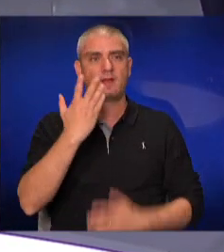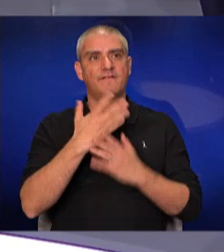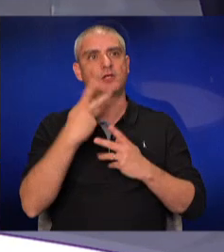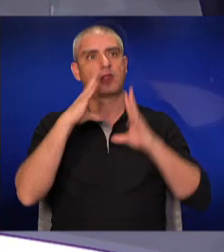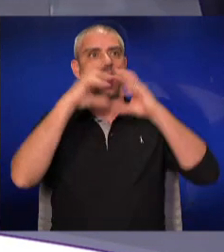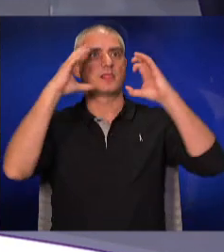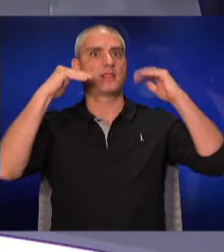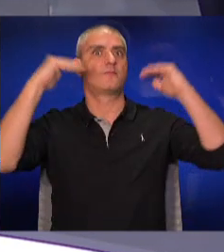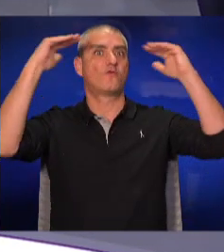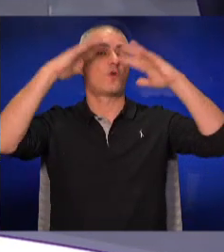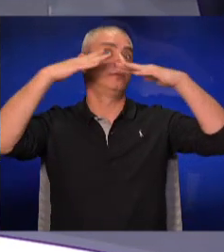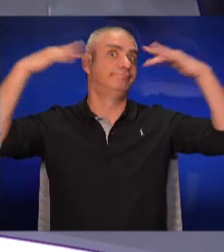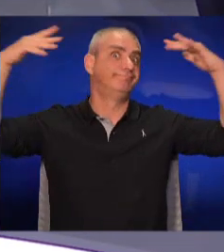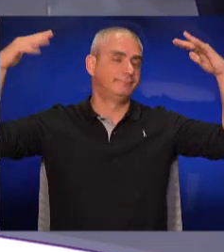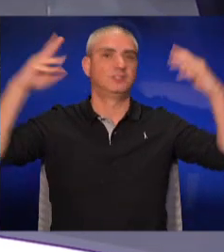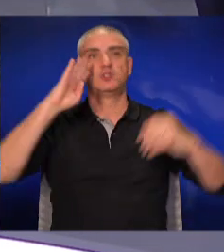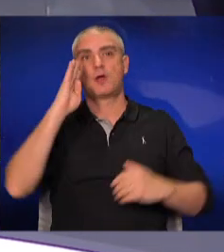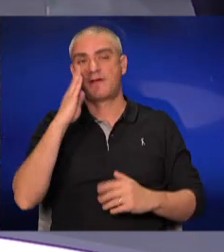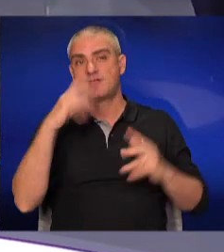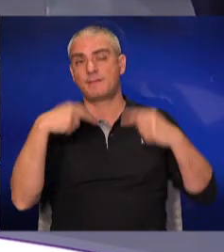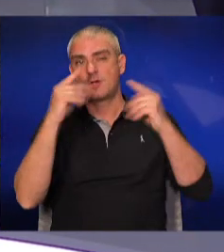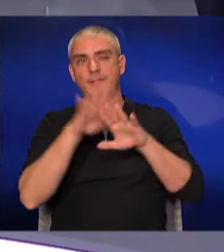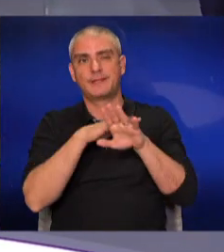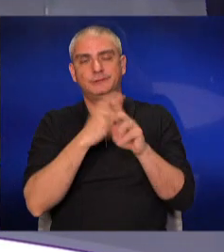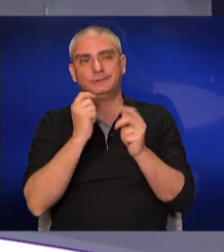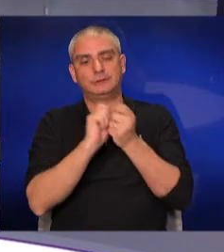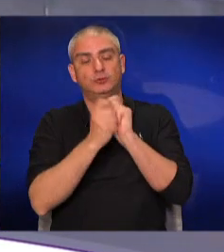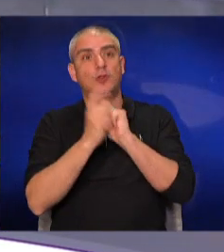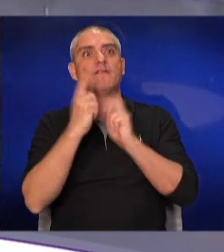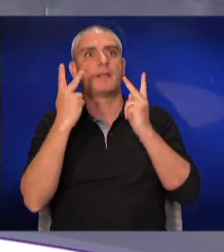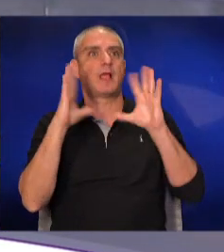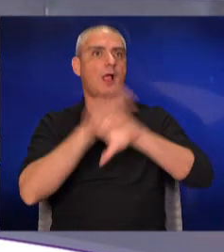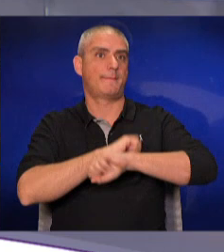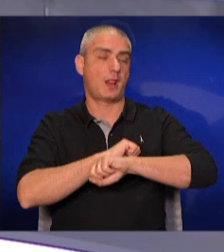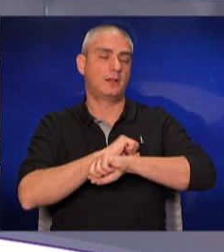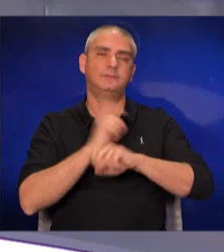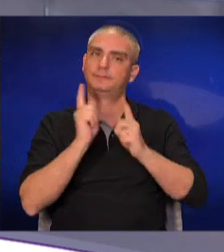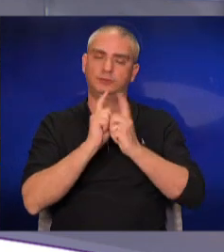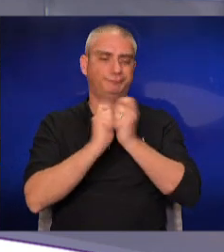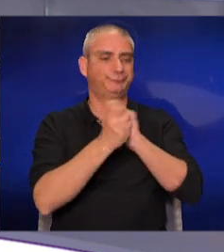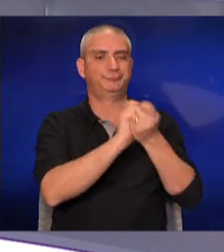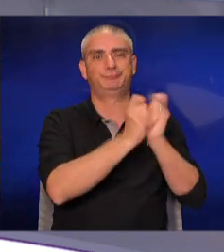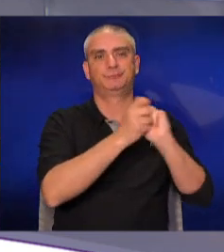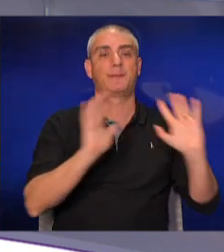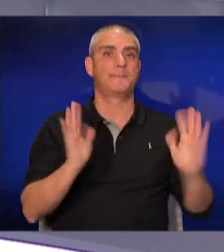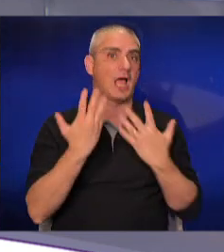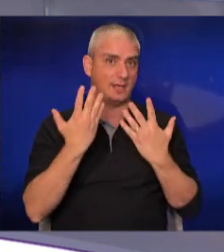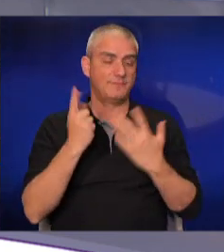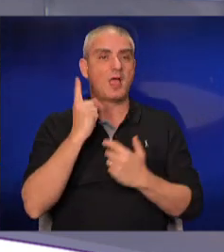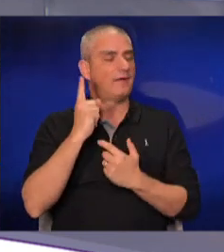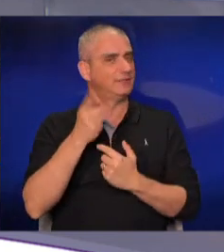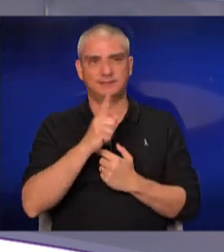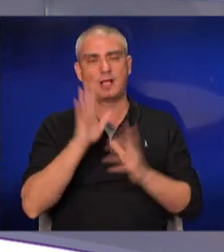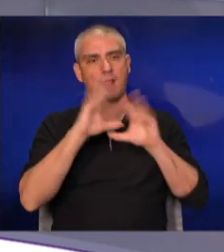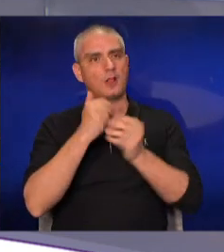עננים גבוהים בשמיים, רביעי במהלך היום נתחיל להרגיש שינוי, אבל בעיקר בלילה. קיצור, השינויים מתחילים להיות מהירים, אבל הלילות